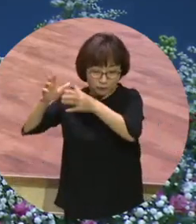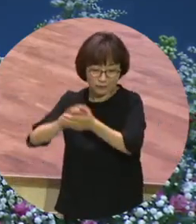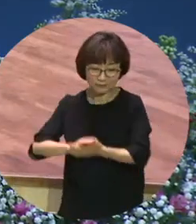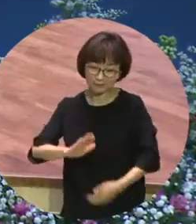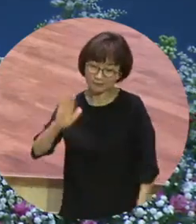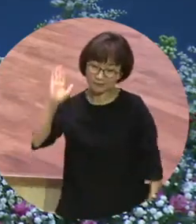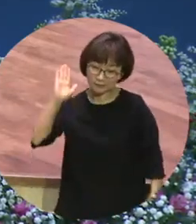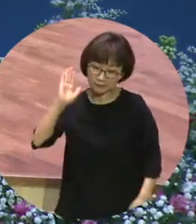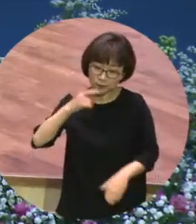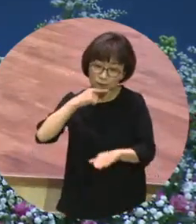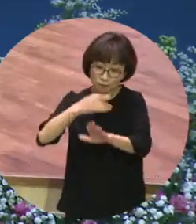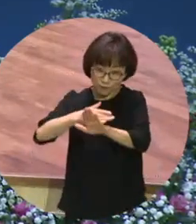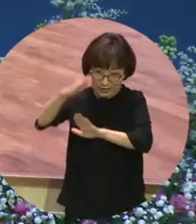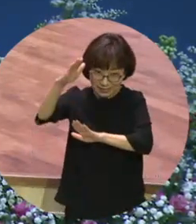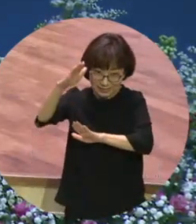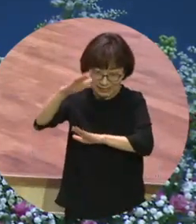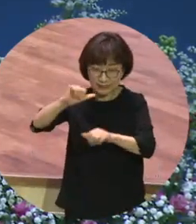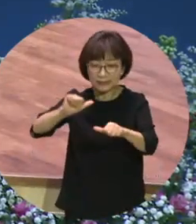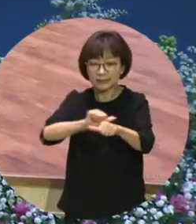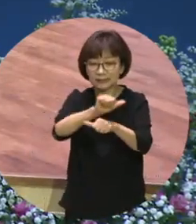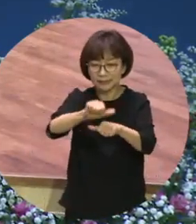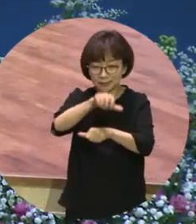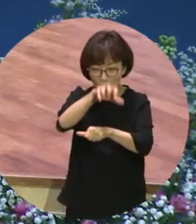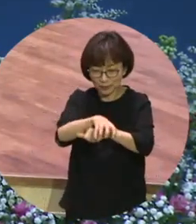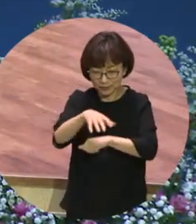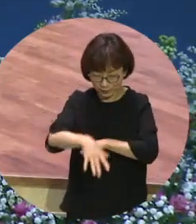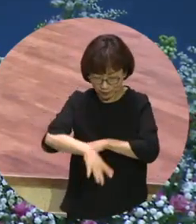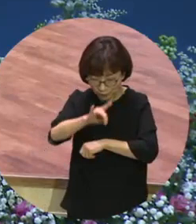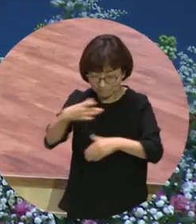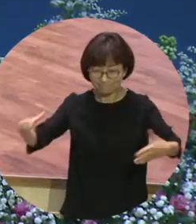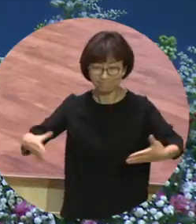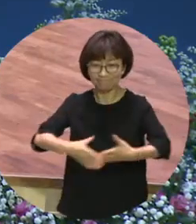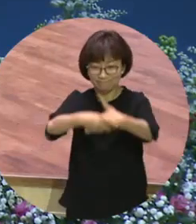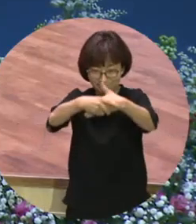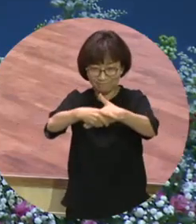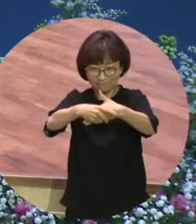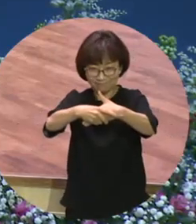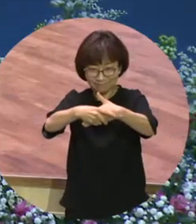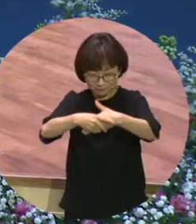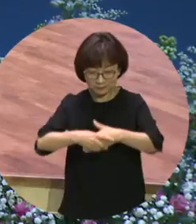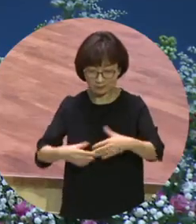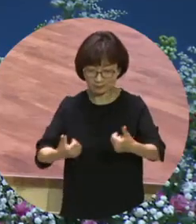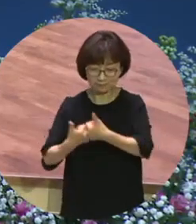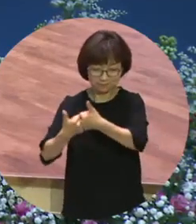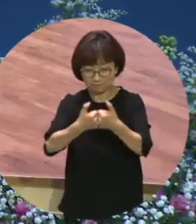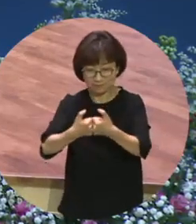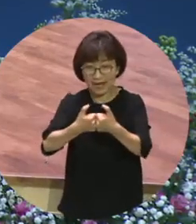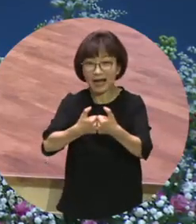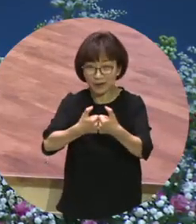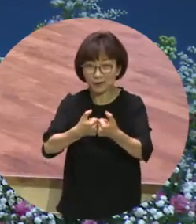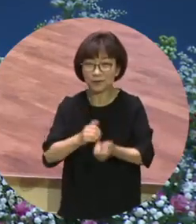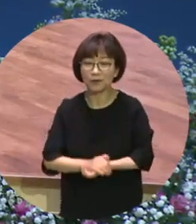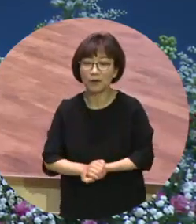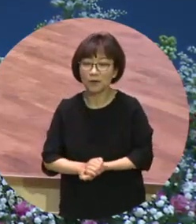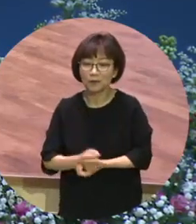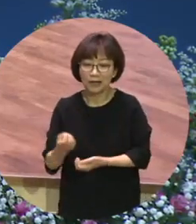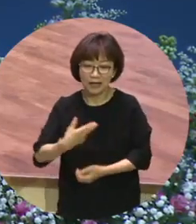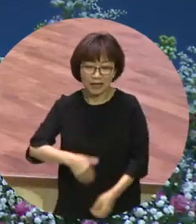이제 참으로 싱가포르에서 사상 첫 이제 정상회담이 이루어졌고